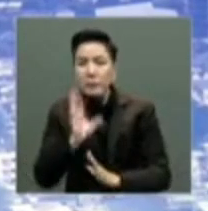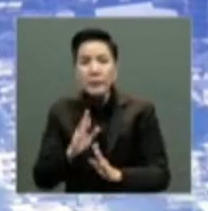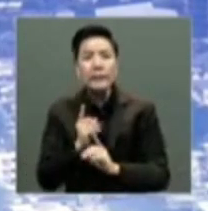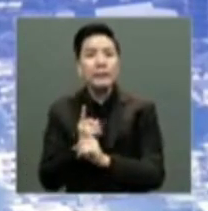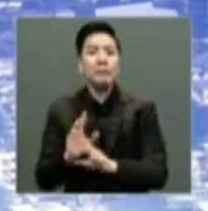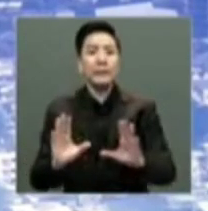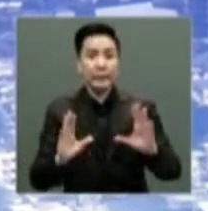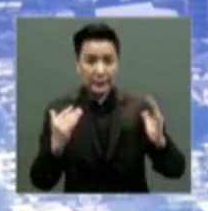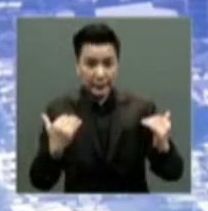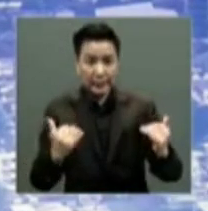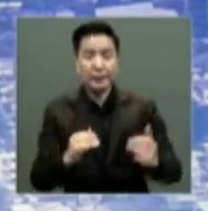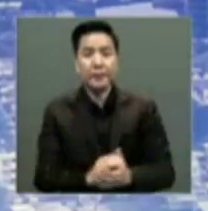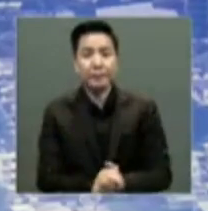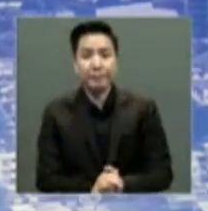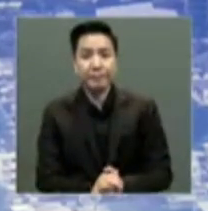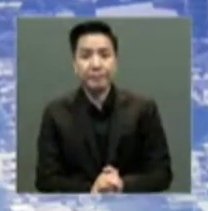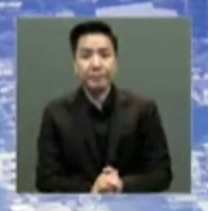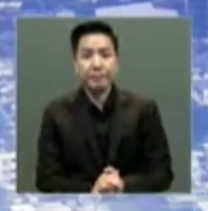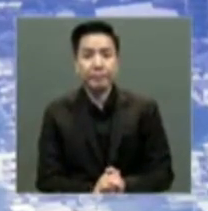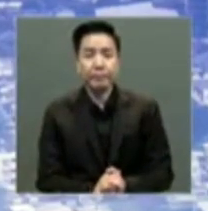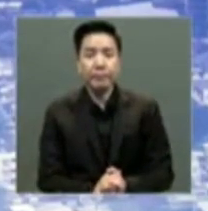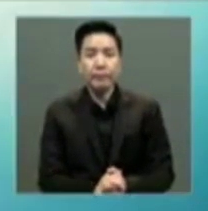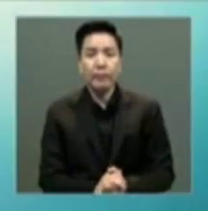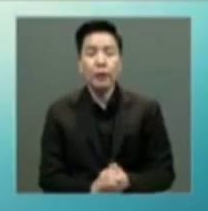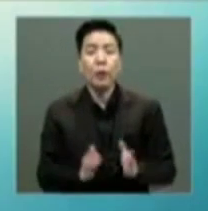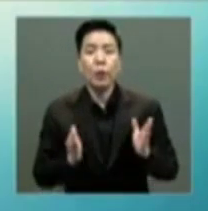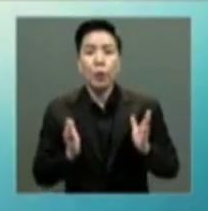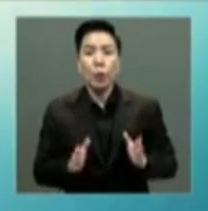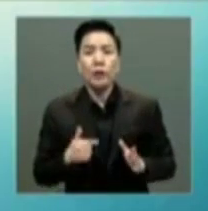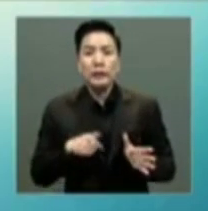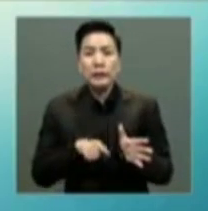ก็ดีนะครับที่ทุกๆครอบครัวควรจะได้รับฟังแล้วก็เอาไว้ตักเตือนกับคนในบ้านของเรานะครับใน34